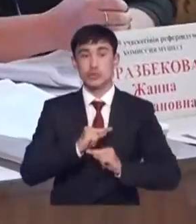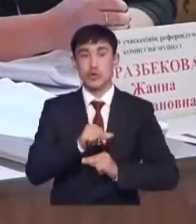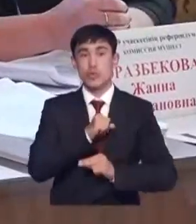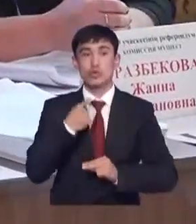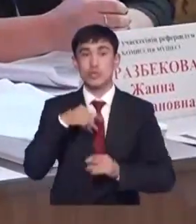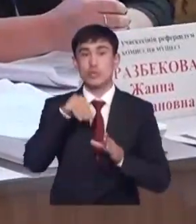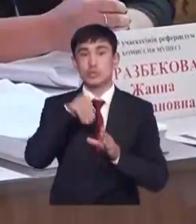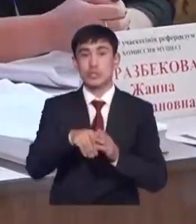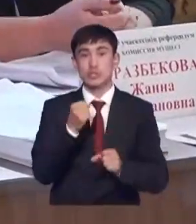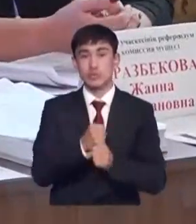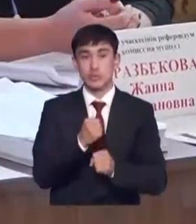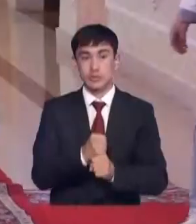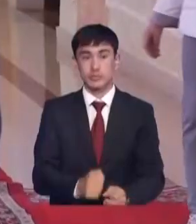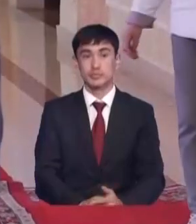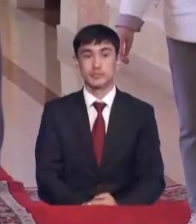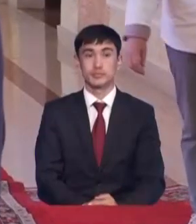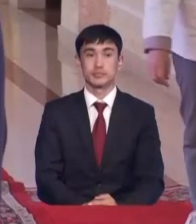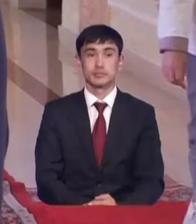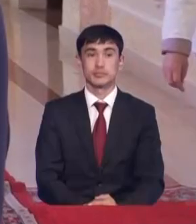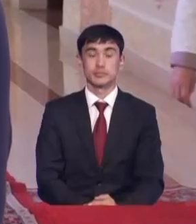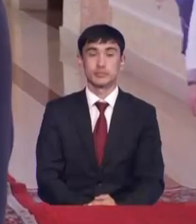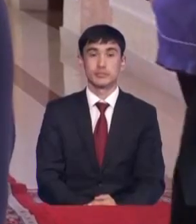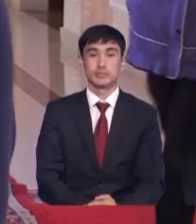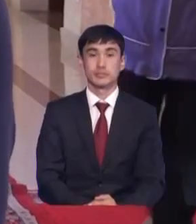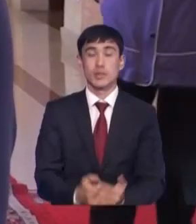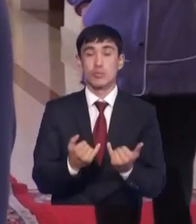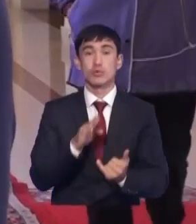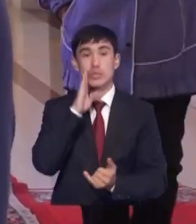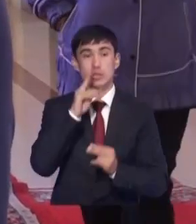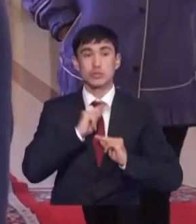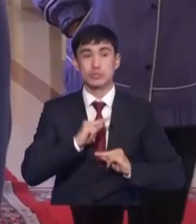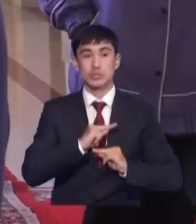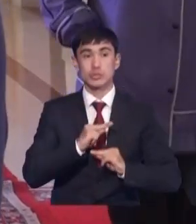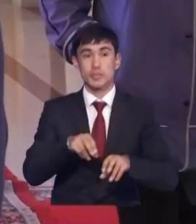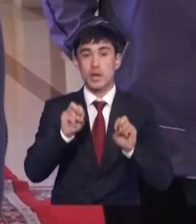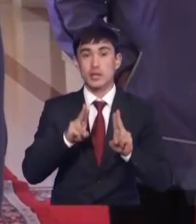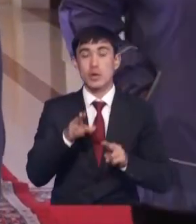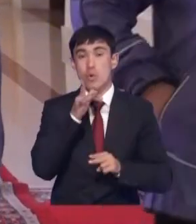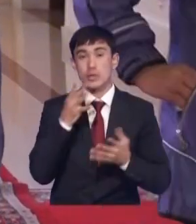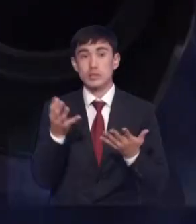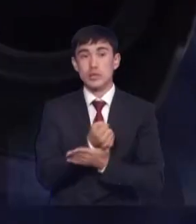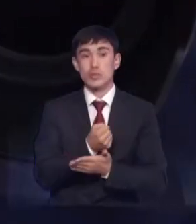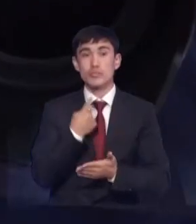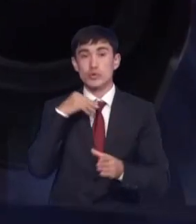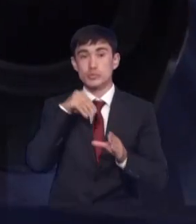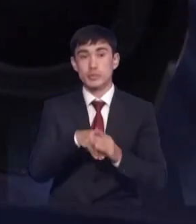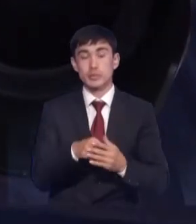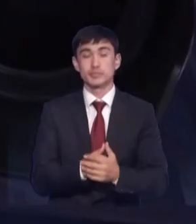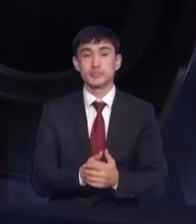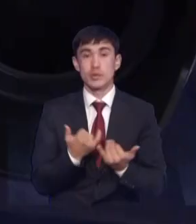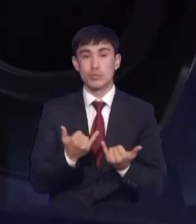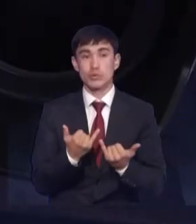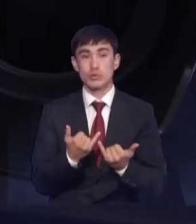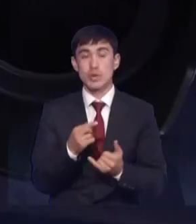өз таңдауын жасап үлгеріпті. Мен бүгін таңнан жұмыста жүрмін, бірақ арнайы уақыт тауып дауыс беріп келдім. Бұл